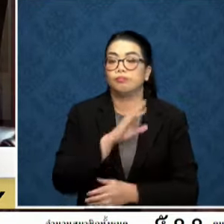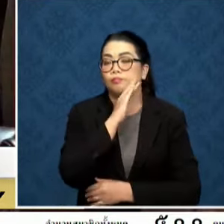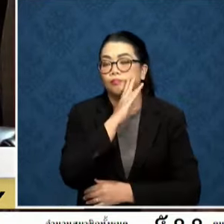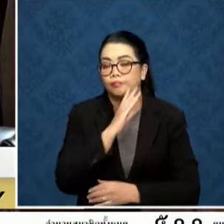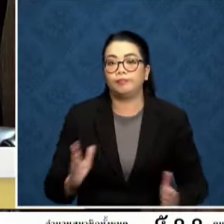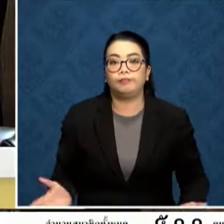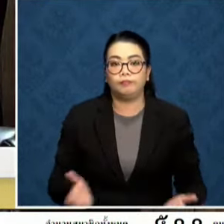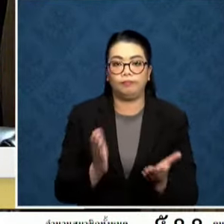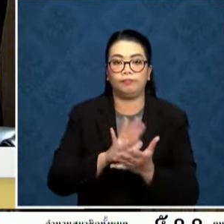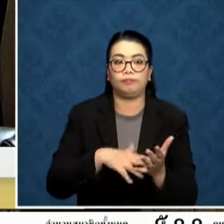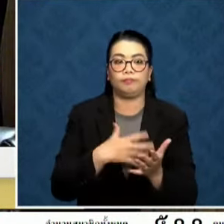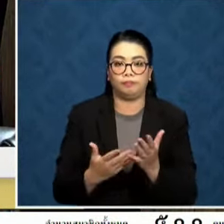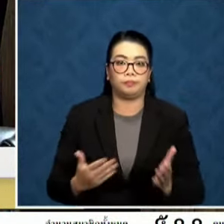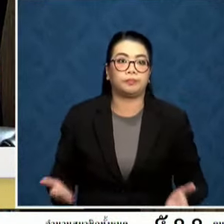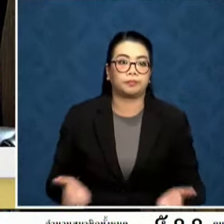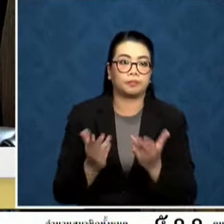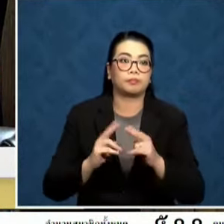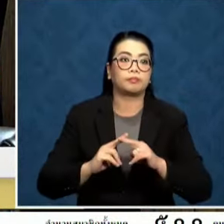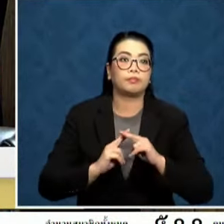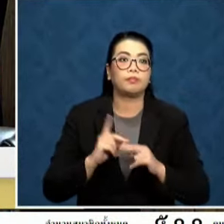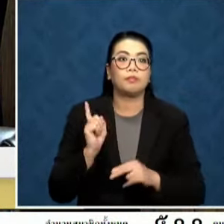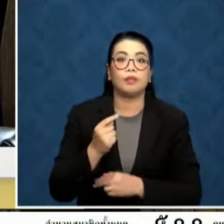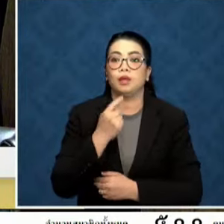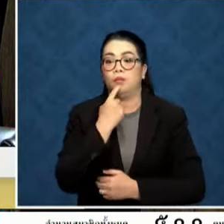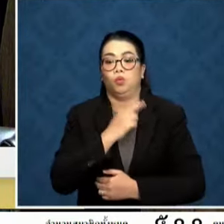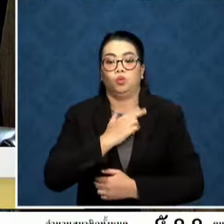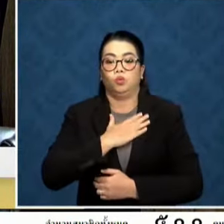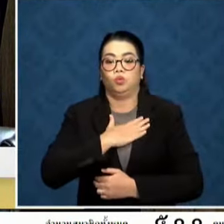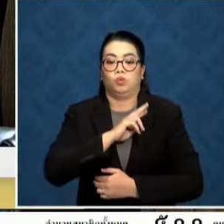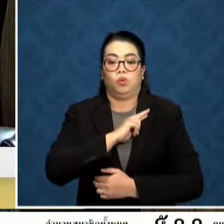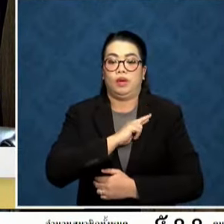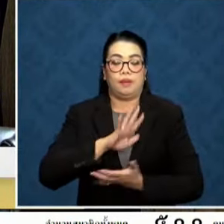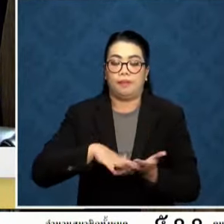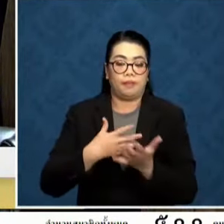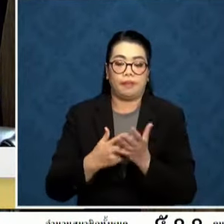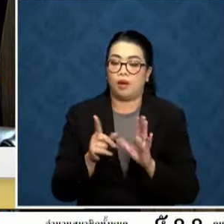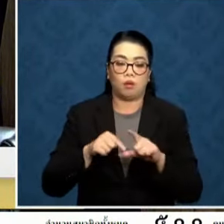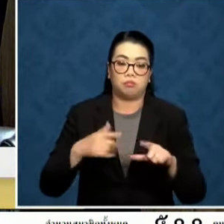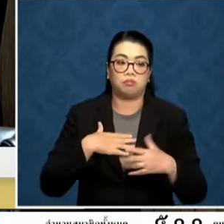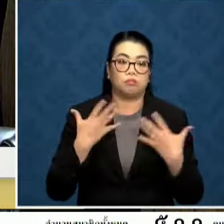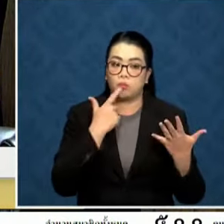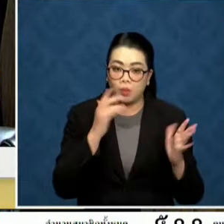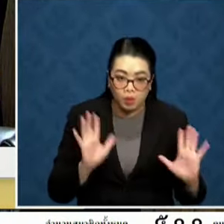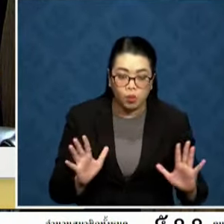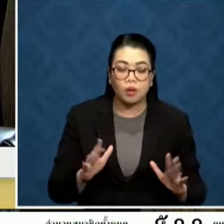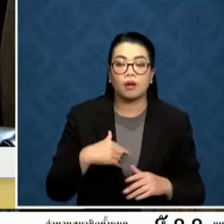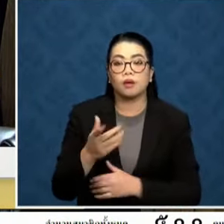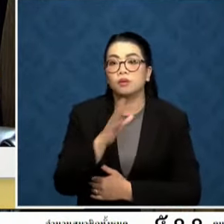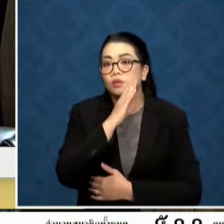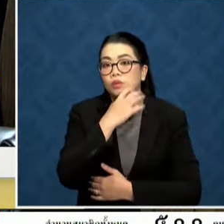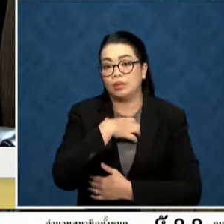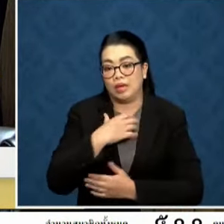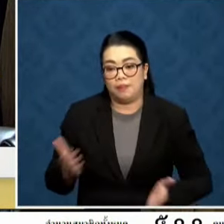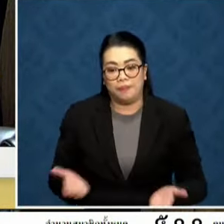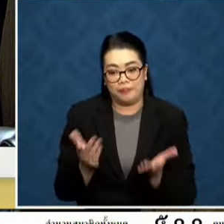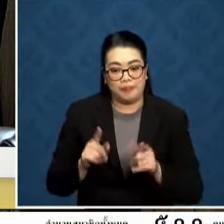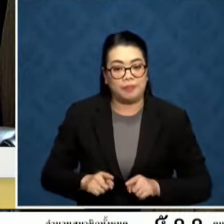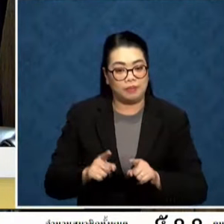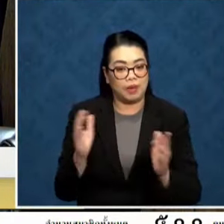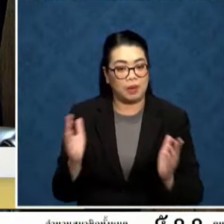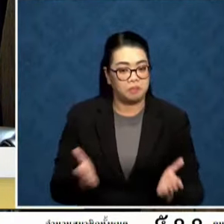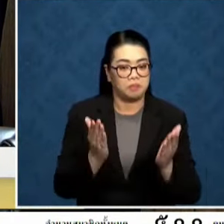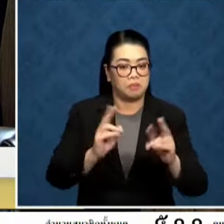เคลื่อนนโยบายของตัวเองที่ฉันไม่ได้พูดของของเอ่อที่เป็นนโยบายของพรรคดิฉันเลยนะแต่ว่าถ้าท่านอยากที่จะขับเคลื่อนนโยบายของตัว